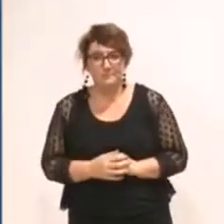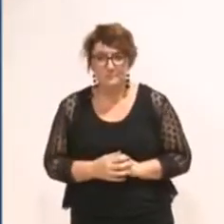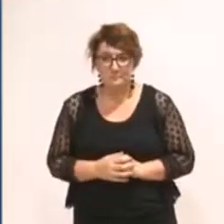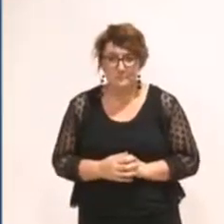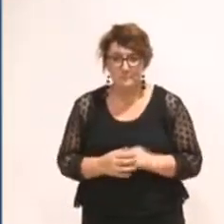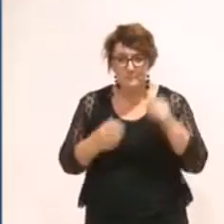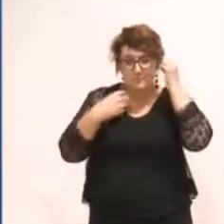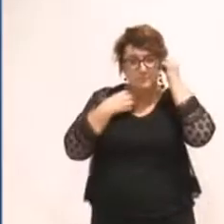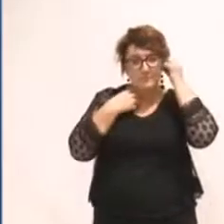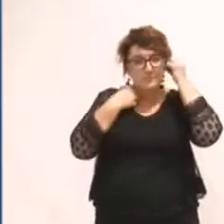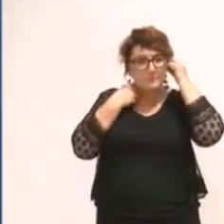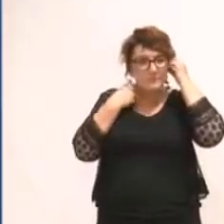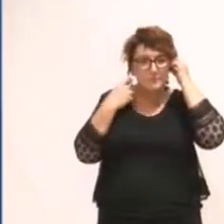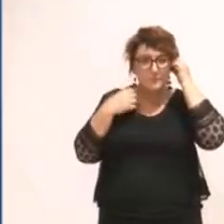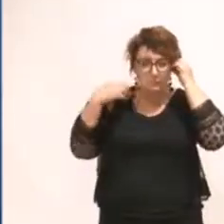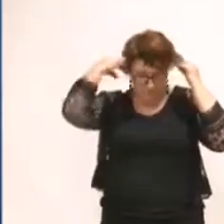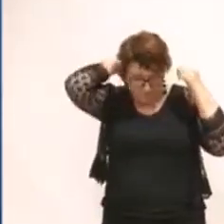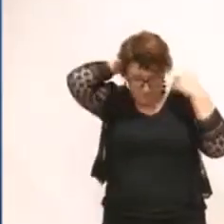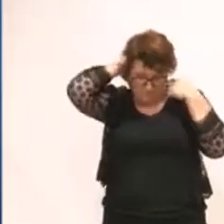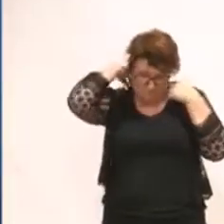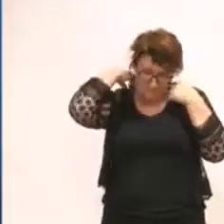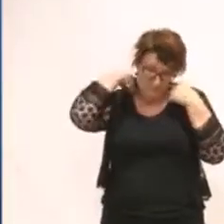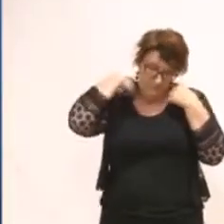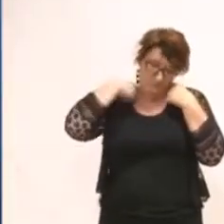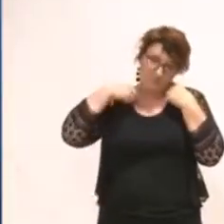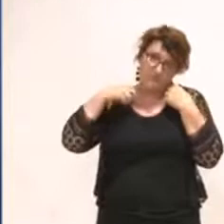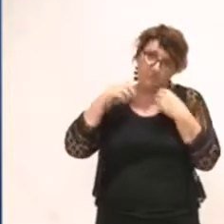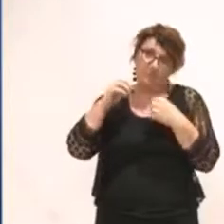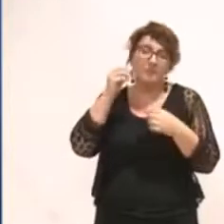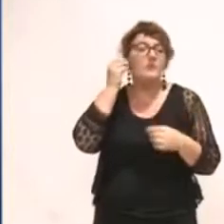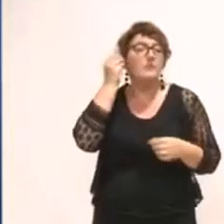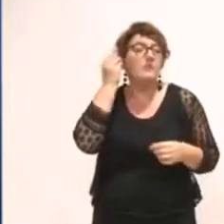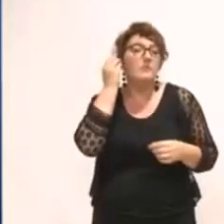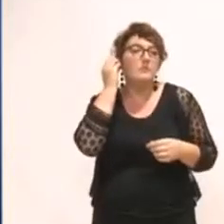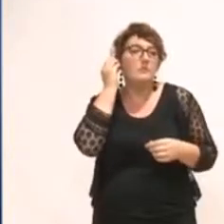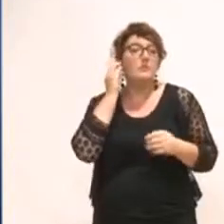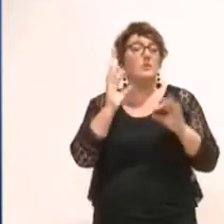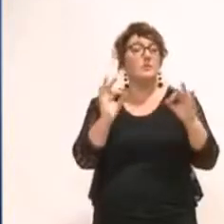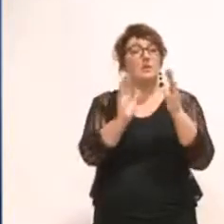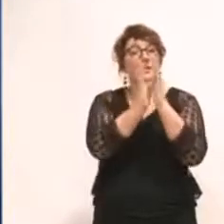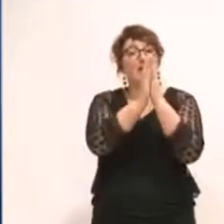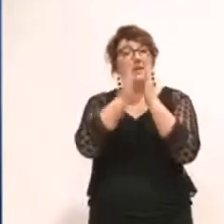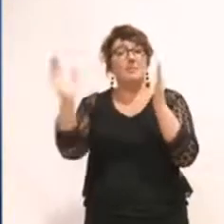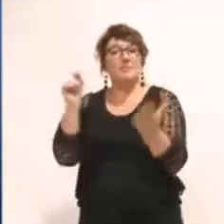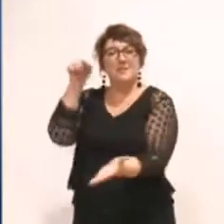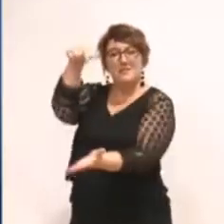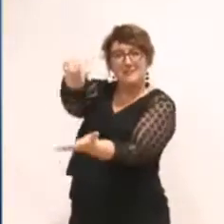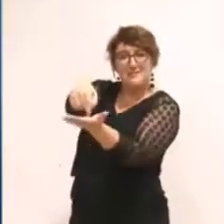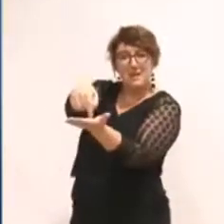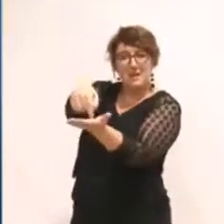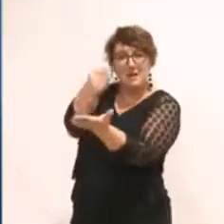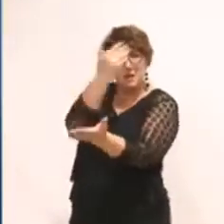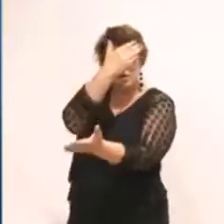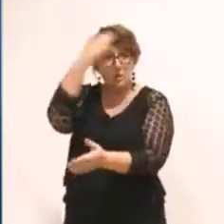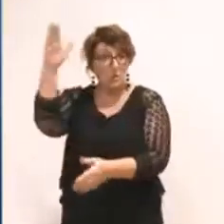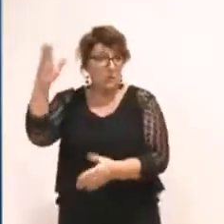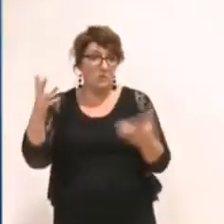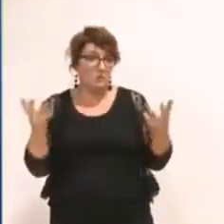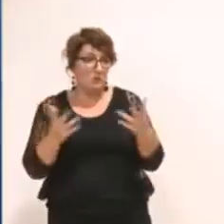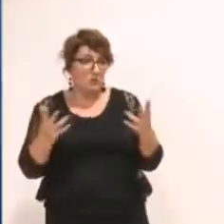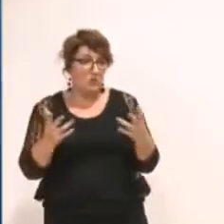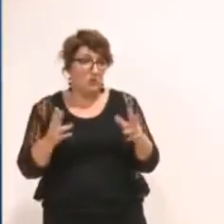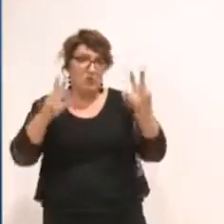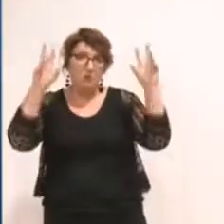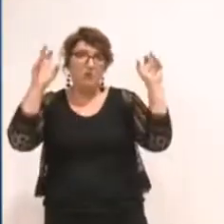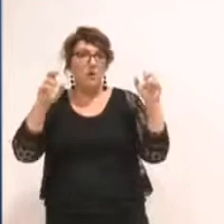donc la bibliothèque tiers-lieu, on peut dire que c'est aussi une méthode de management autour de logiques marchandes.